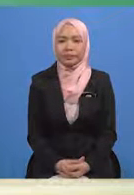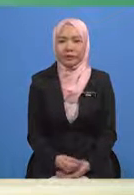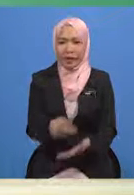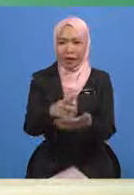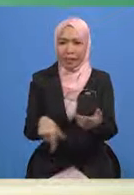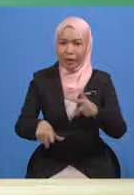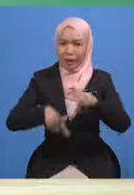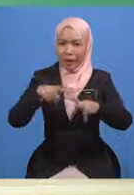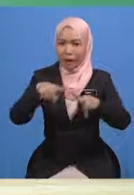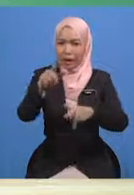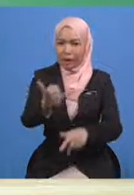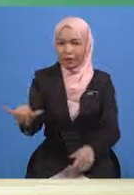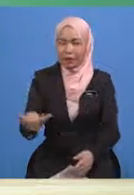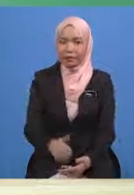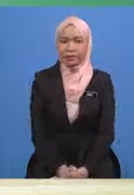Apakah langkah-langkahnya?